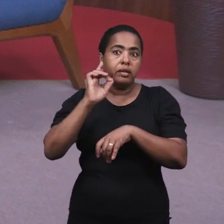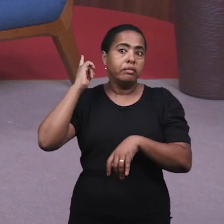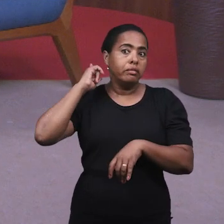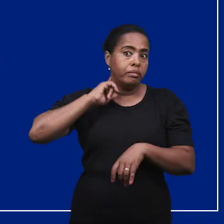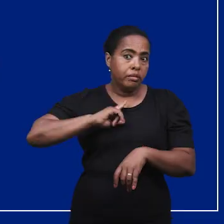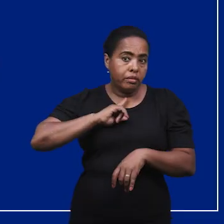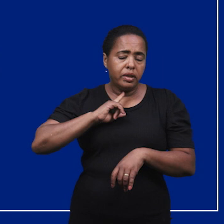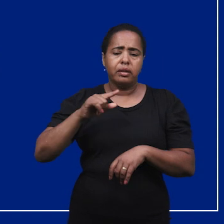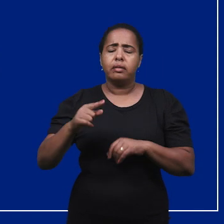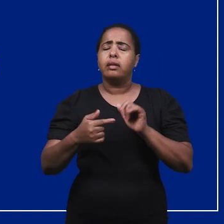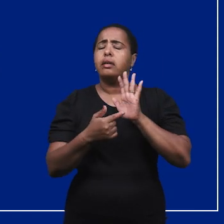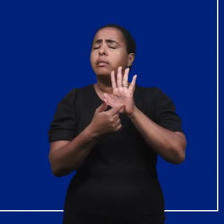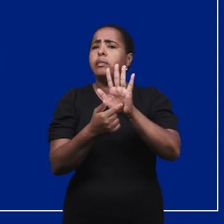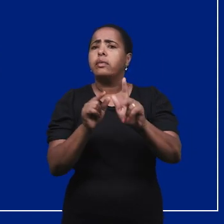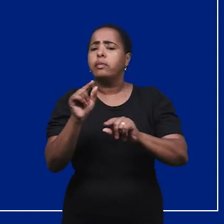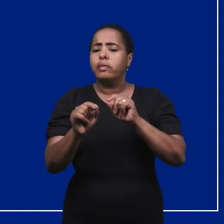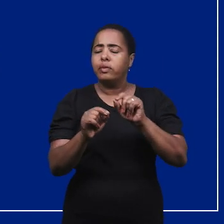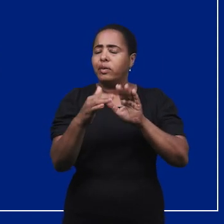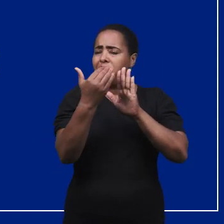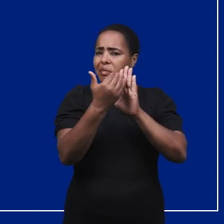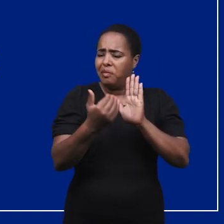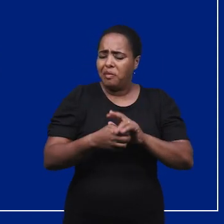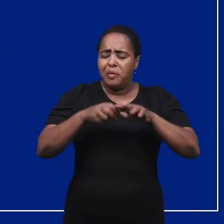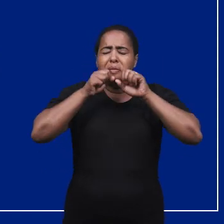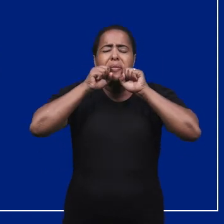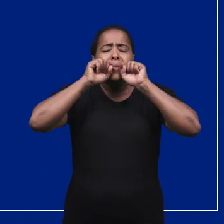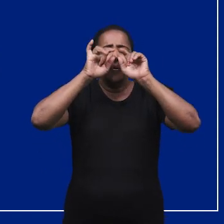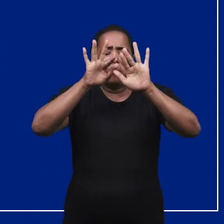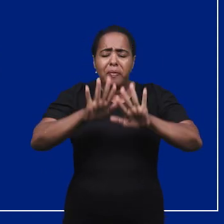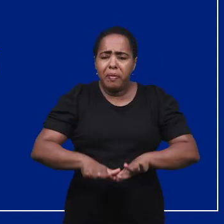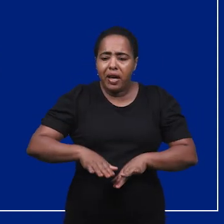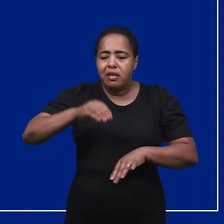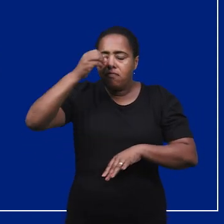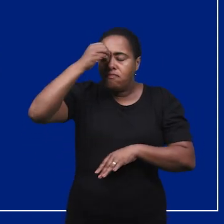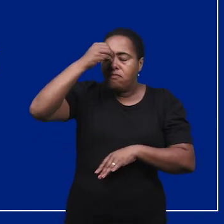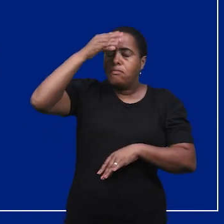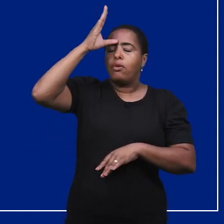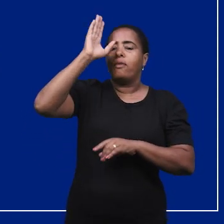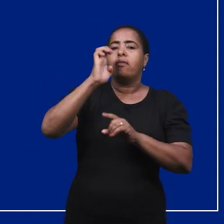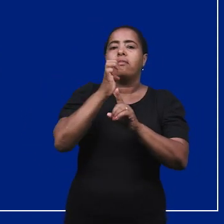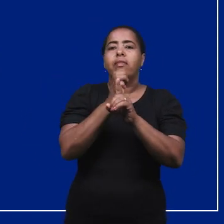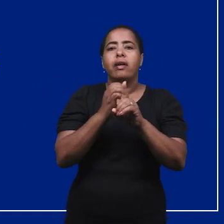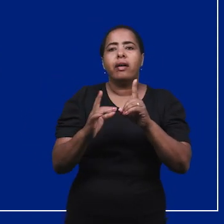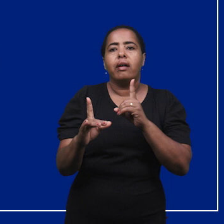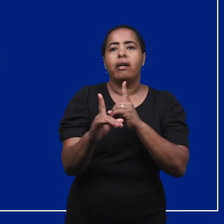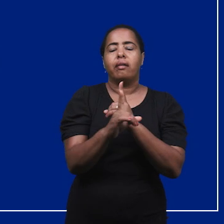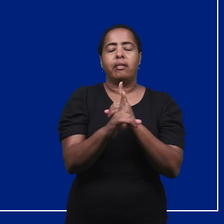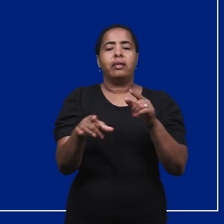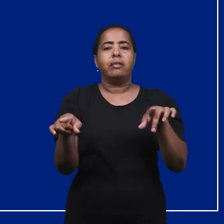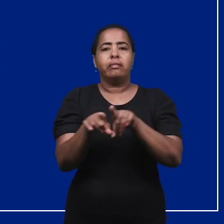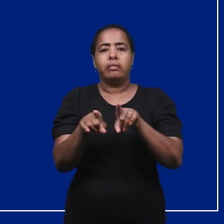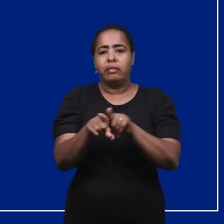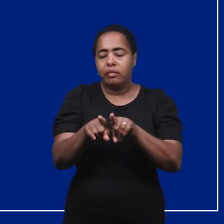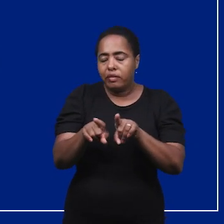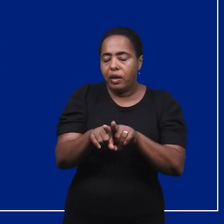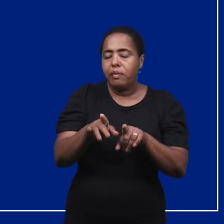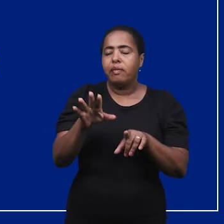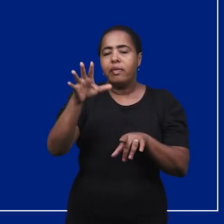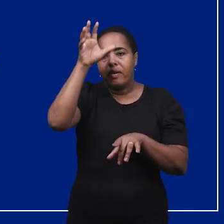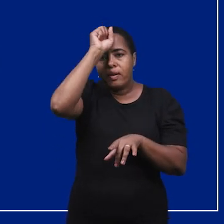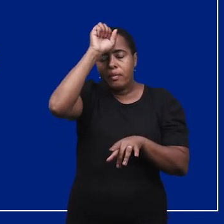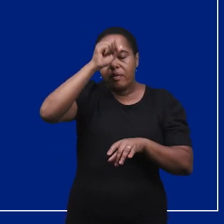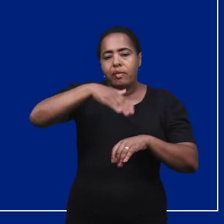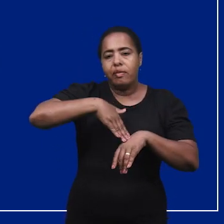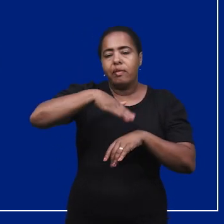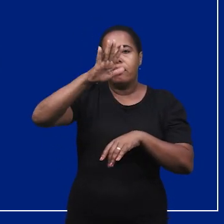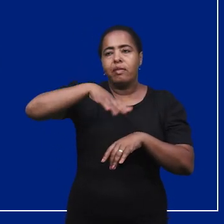de l'État de Minas Gerais. Elle dit: la programmation est une grande bénédiction, élargit la compréhension de l'école biblique dominicale et nous